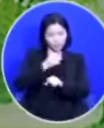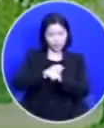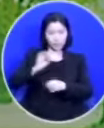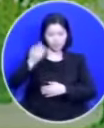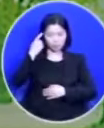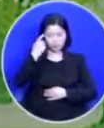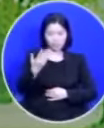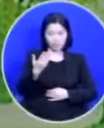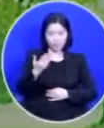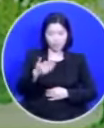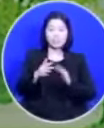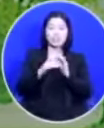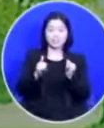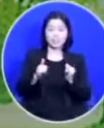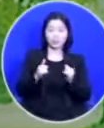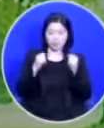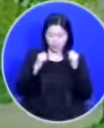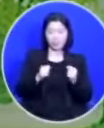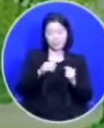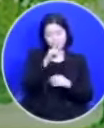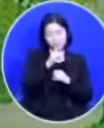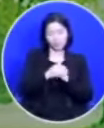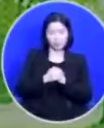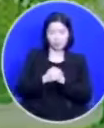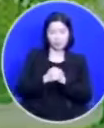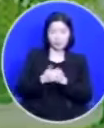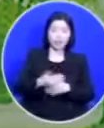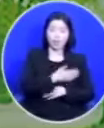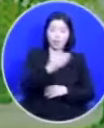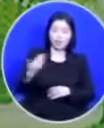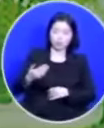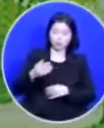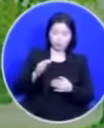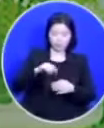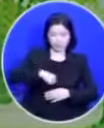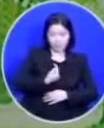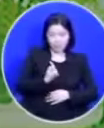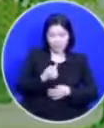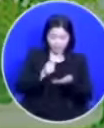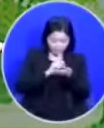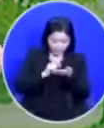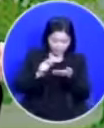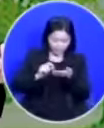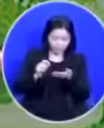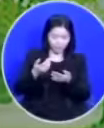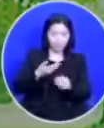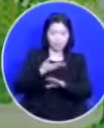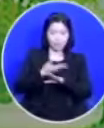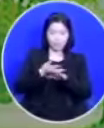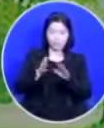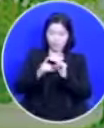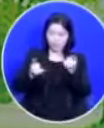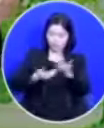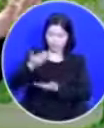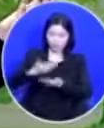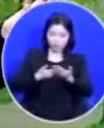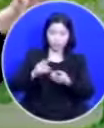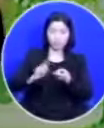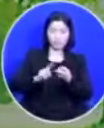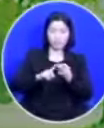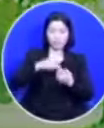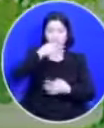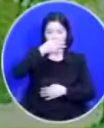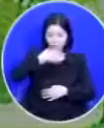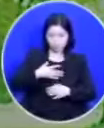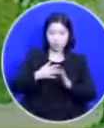그러는 분들이 계세요 여러분 일기를 다른 사람에게 나누는 것에 대해서 여러분 힘들어하시는